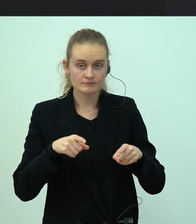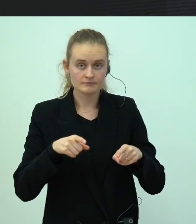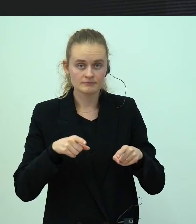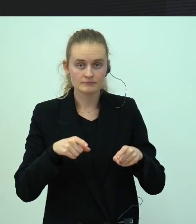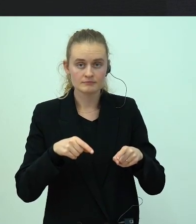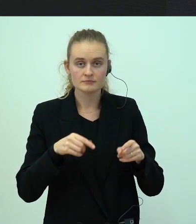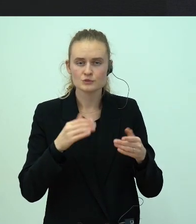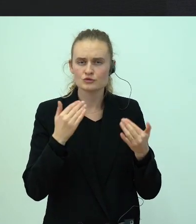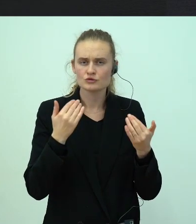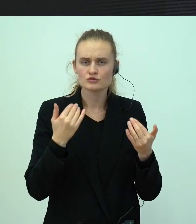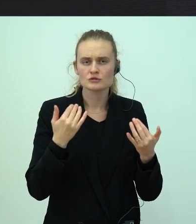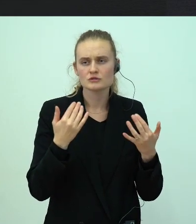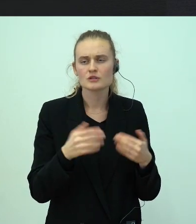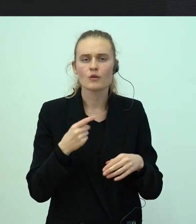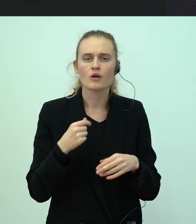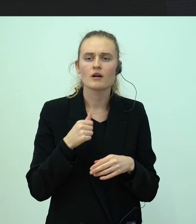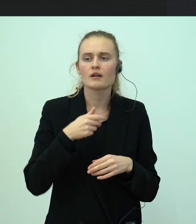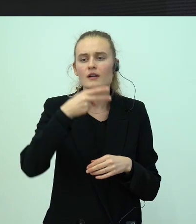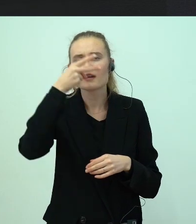lietuvių protuose ir širdyse